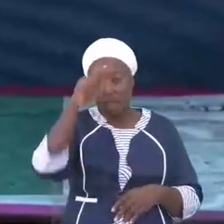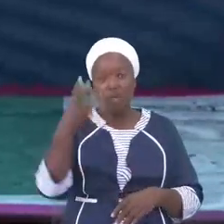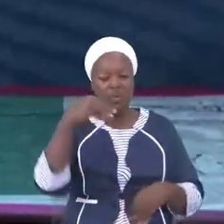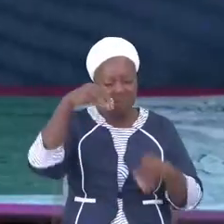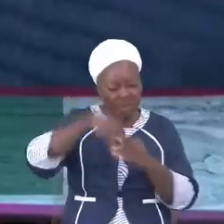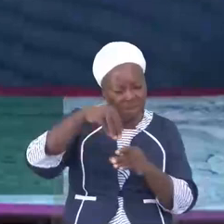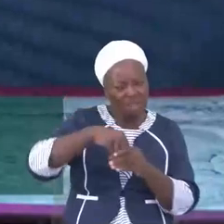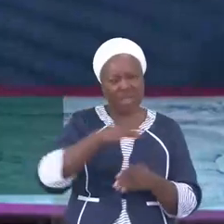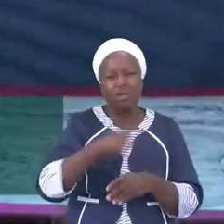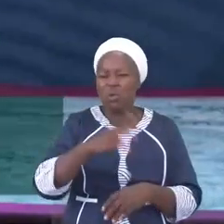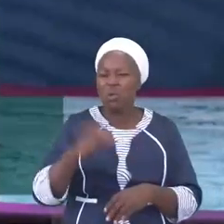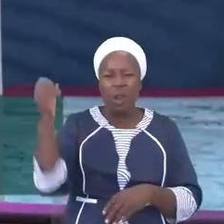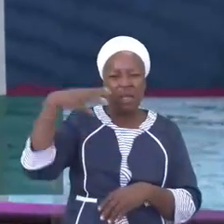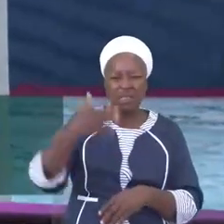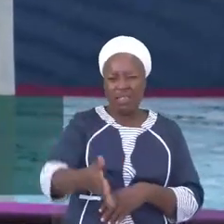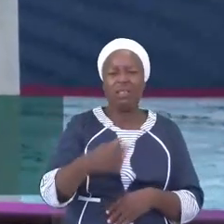lumière là-bas.